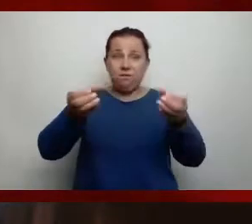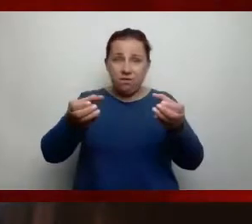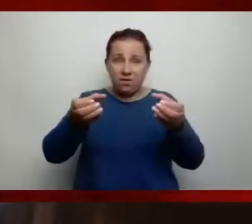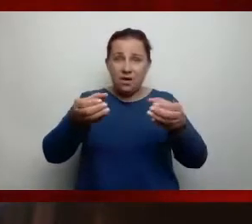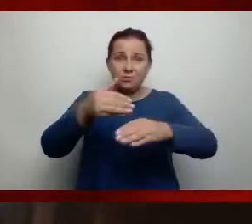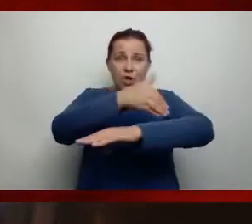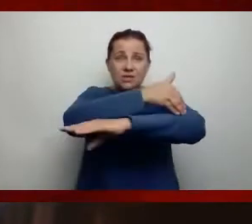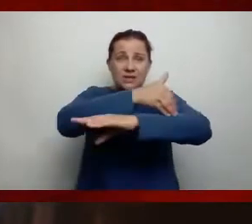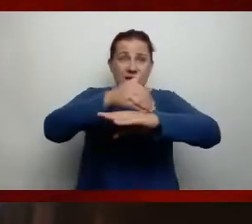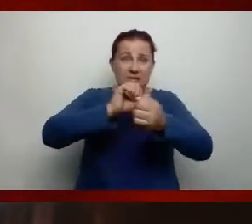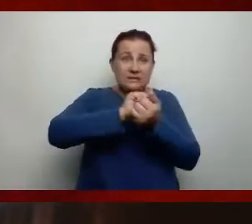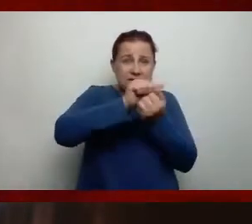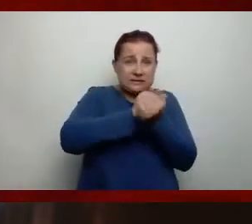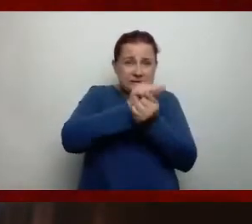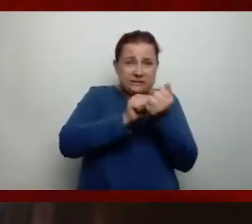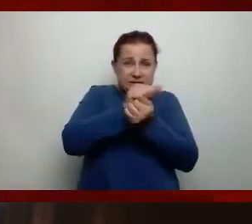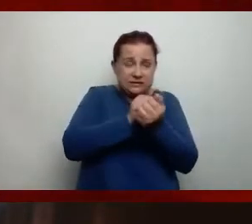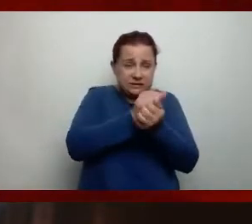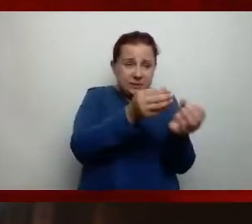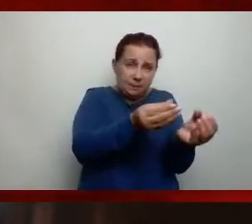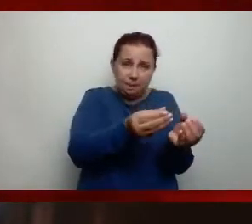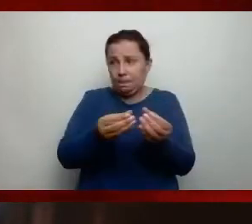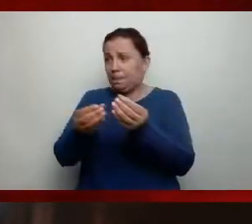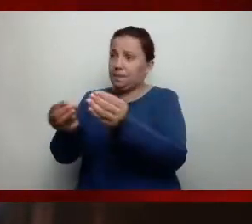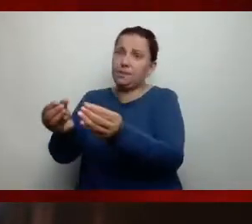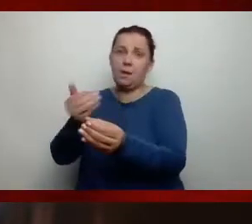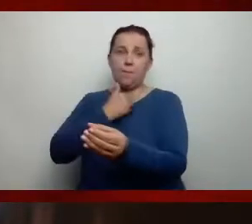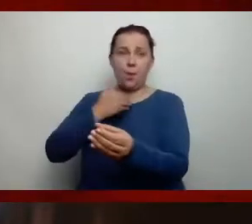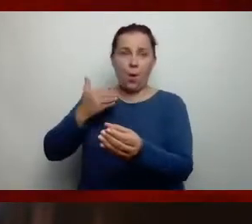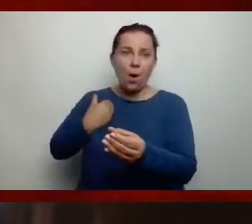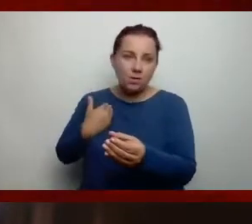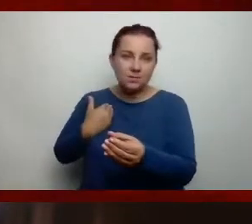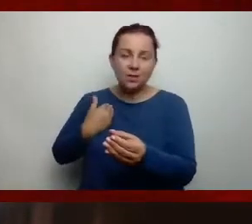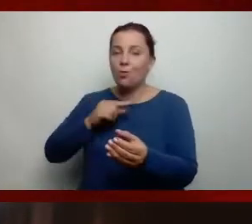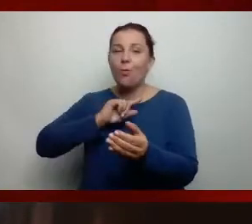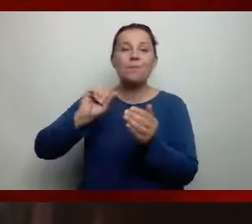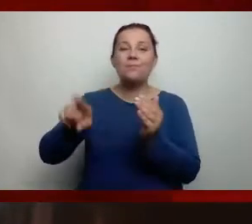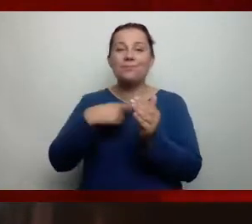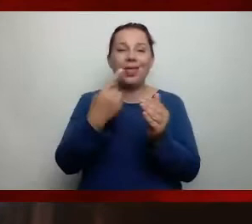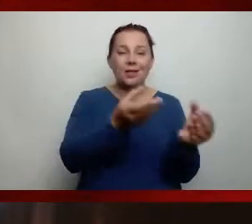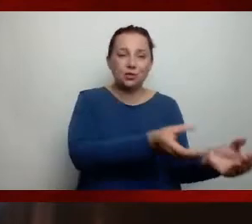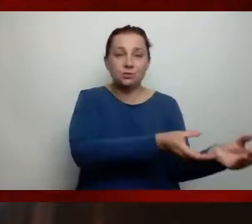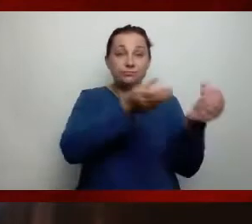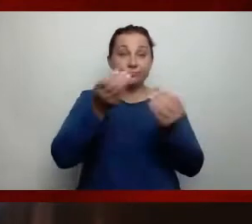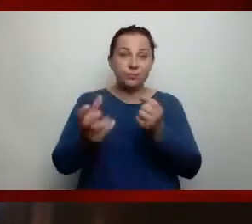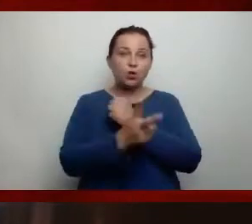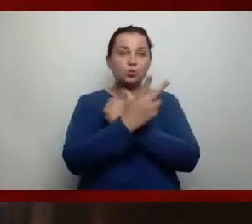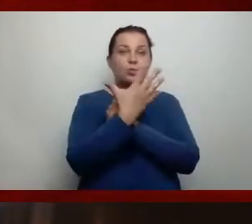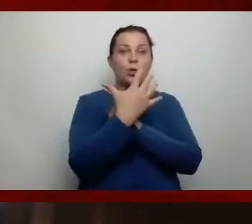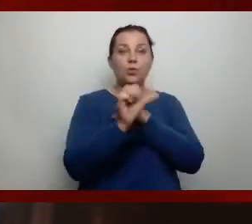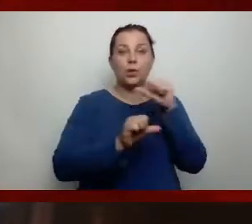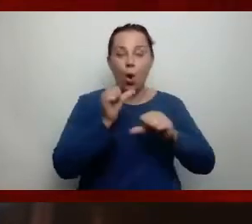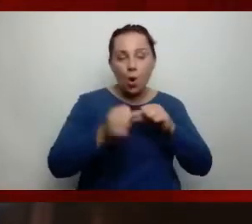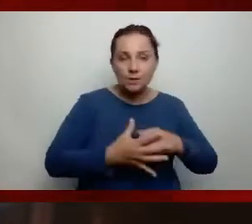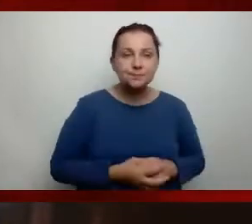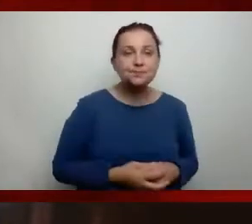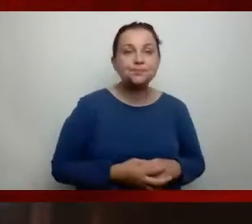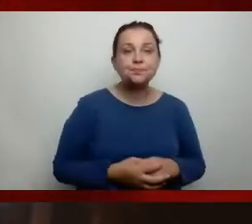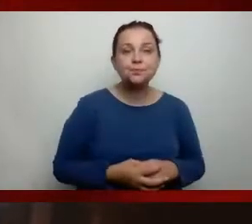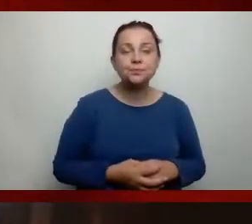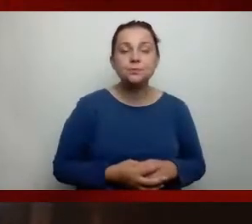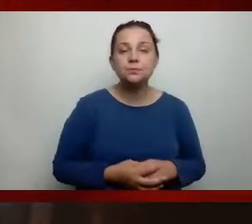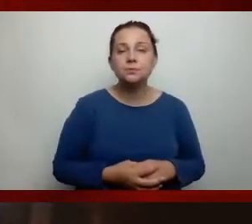i dostarczyć ją do Polski. To taka pierwsza z ekshumacji z 1985 roku. O tej właściwej